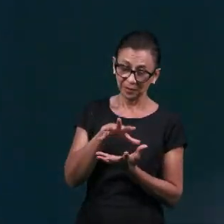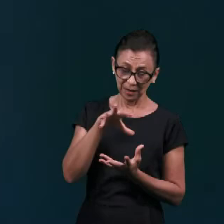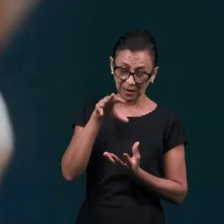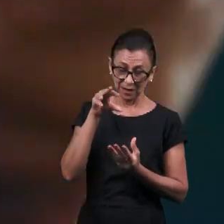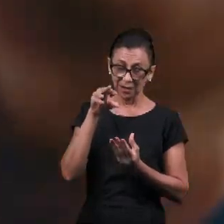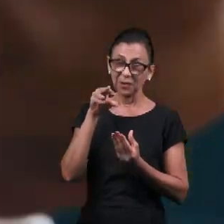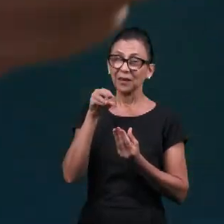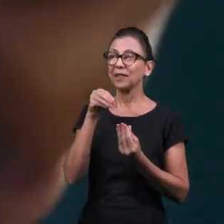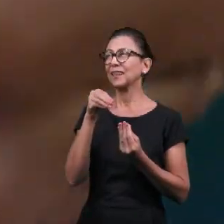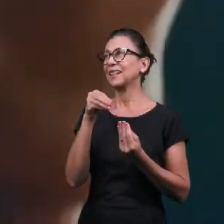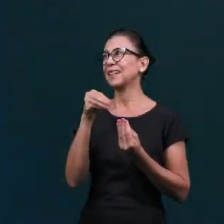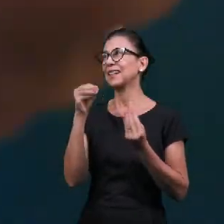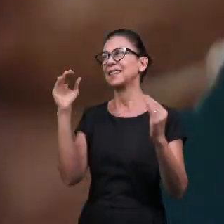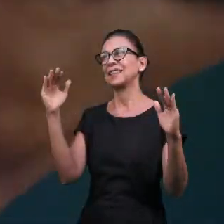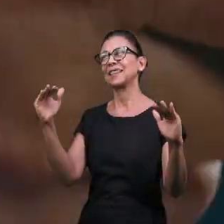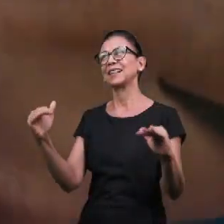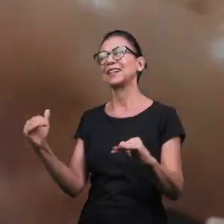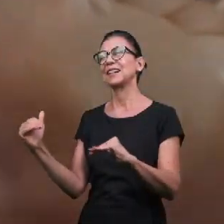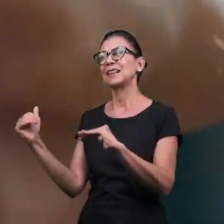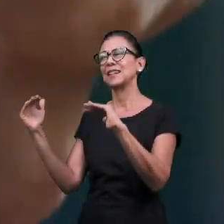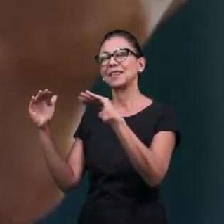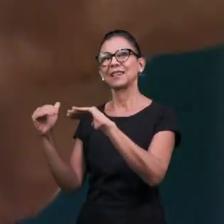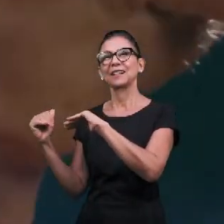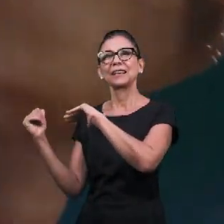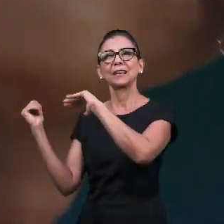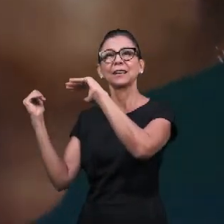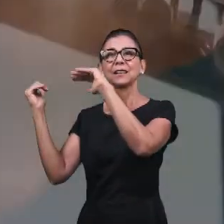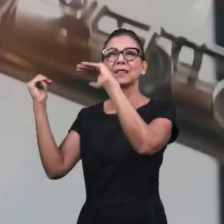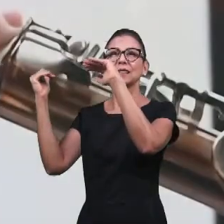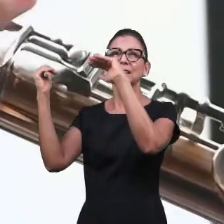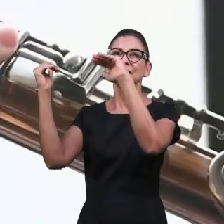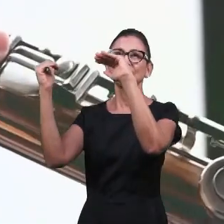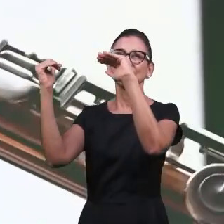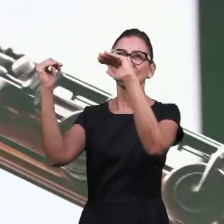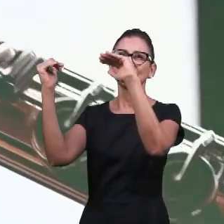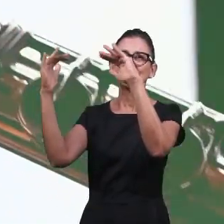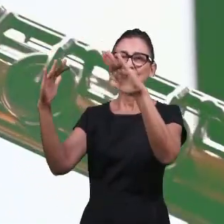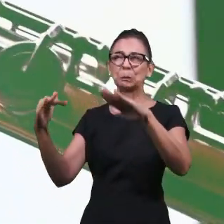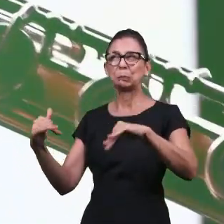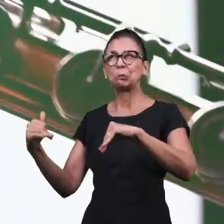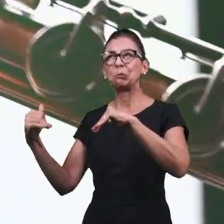нахожусь. И душою своей превозносить Тебя.